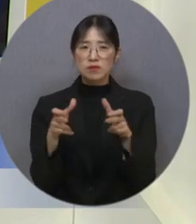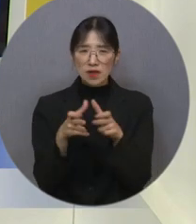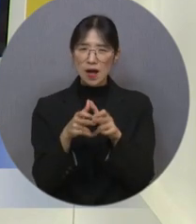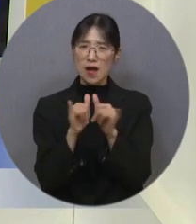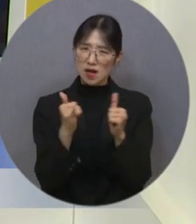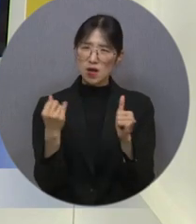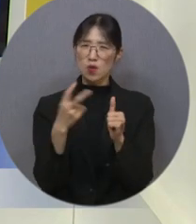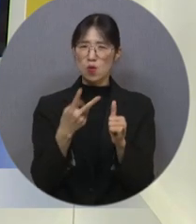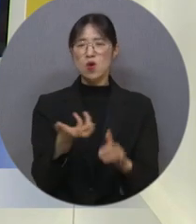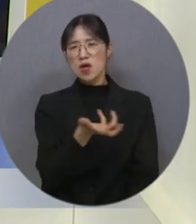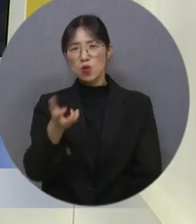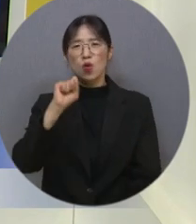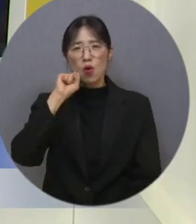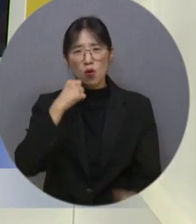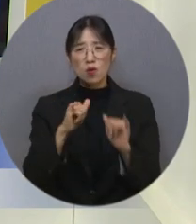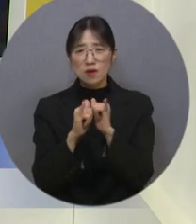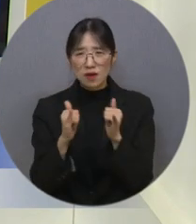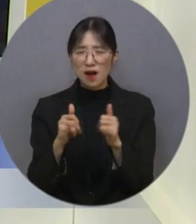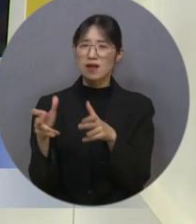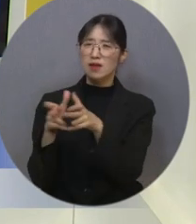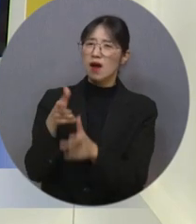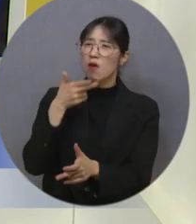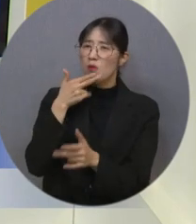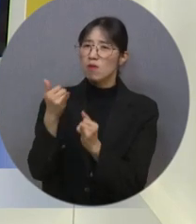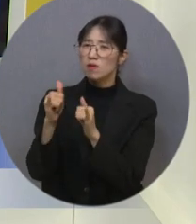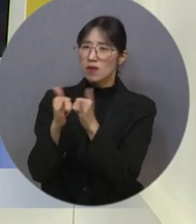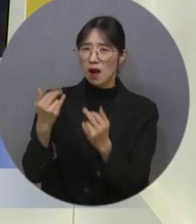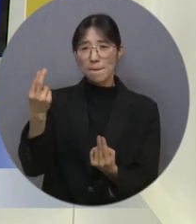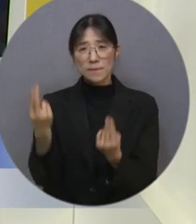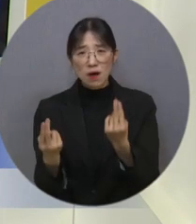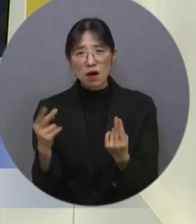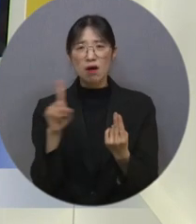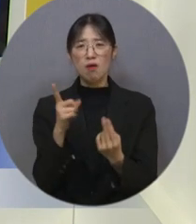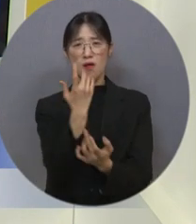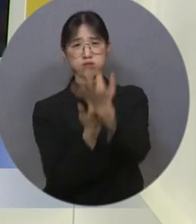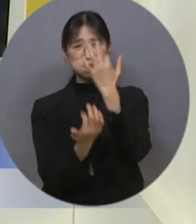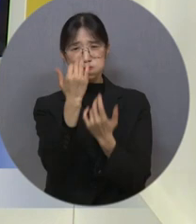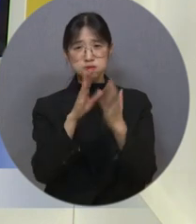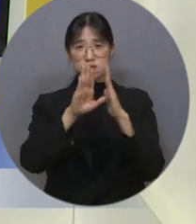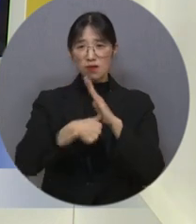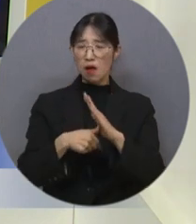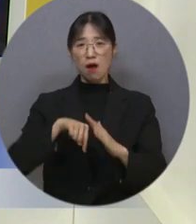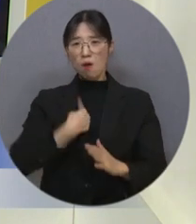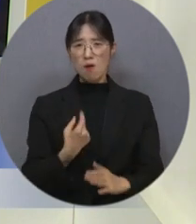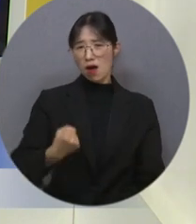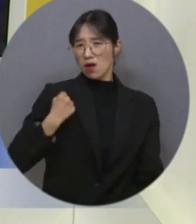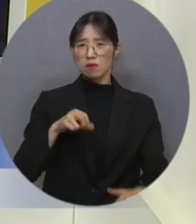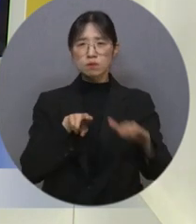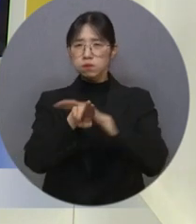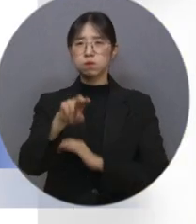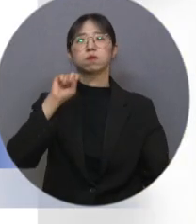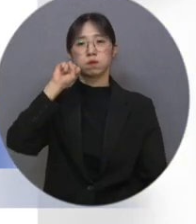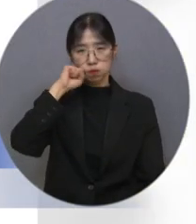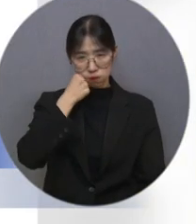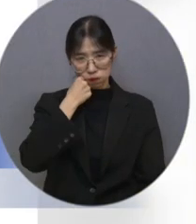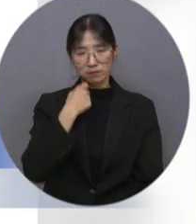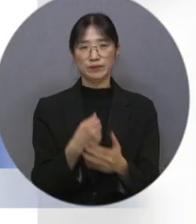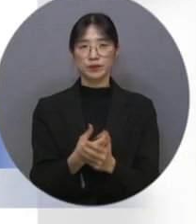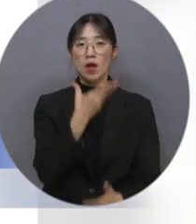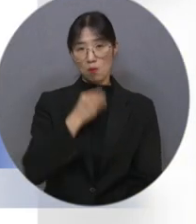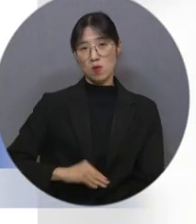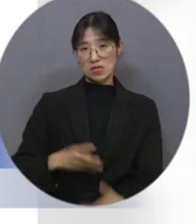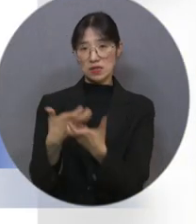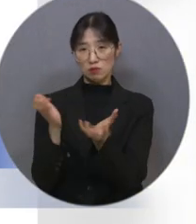장애인을 포함한 이동 약자들은 비장애인들에 비해 화재가 발생하면 자력 대피가 매우 어려울 수밖에 없습니다 보건복지부가